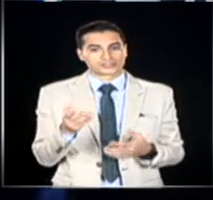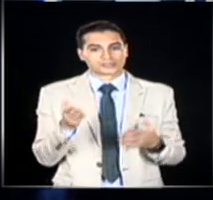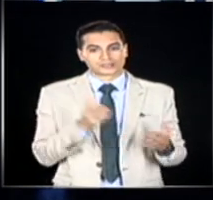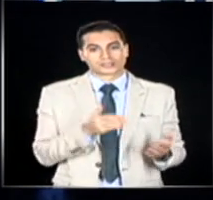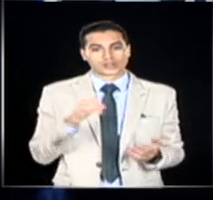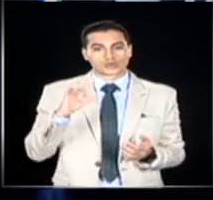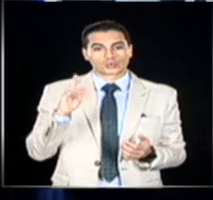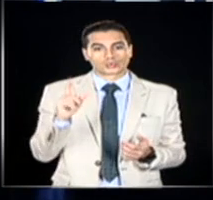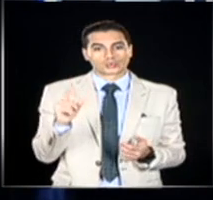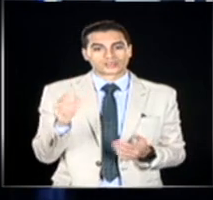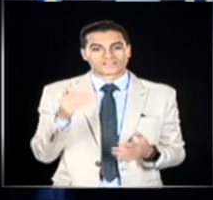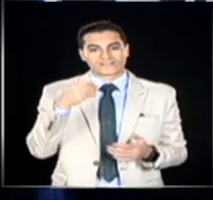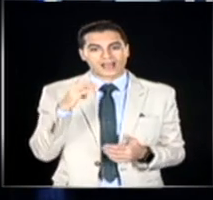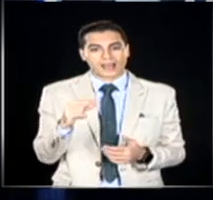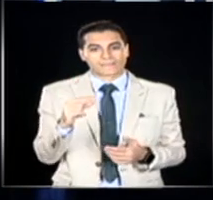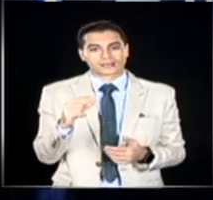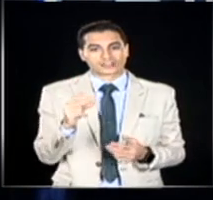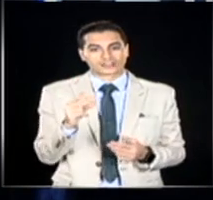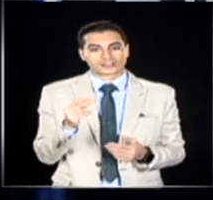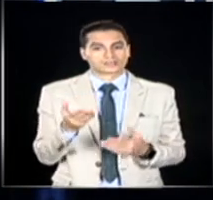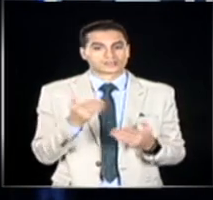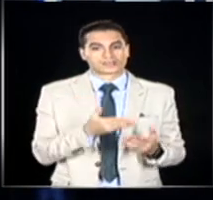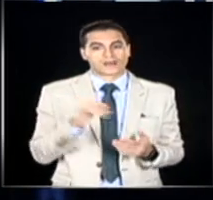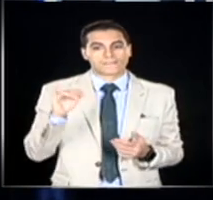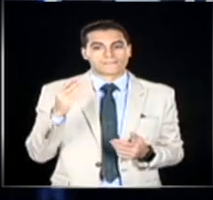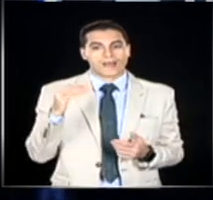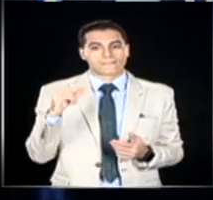20، يوسف أحمد 20،